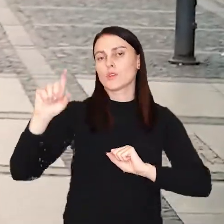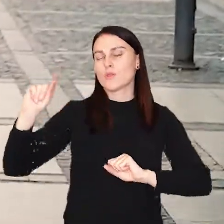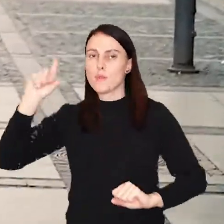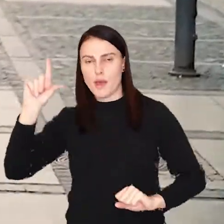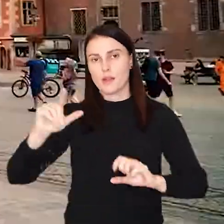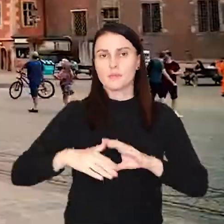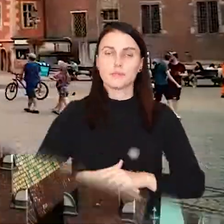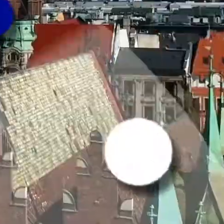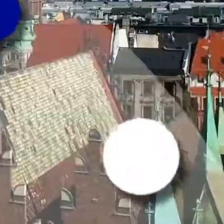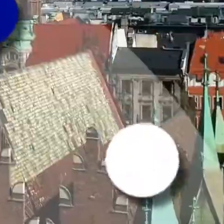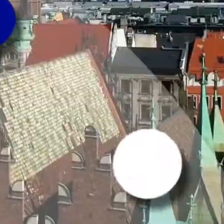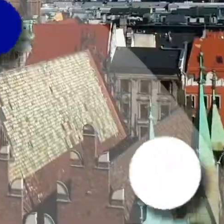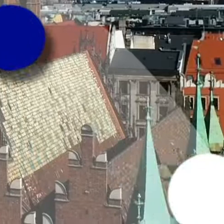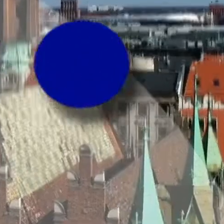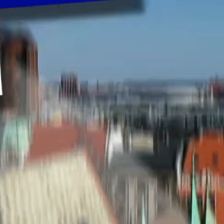www.wroclaw.pl.